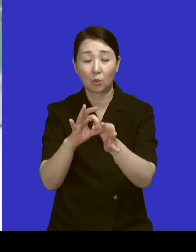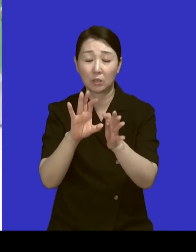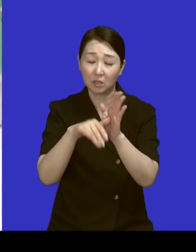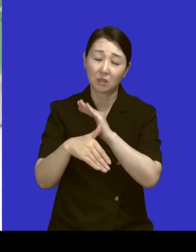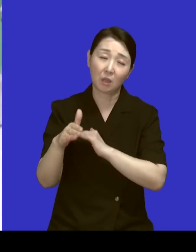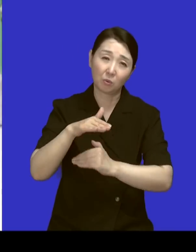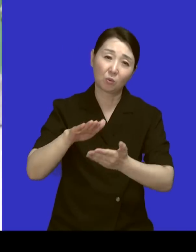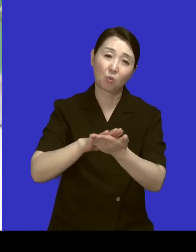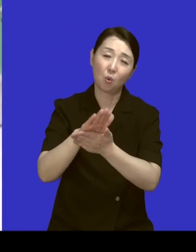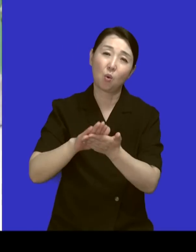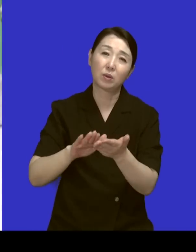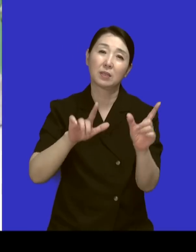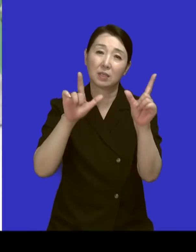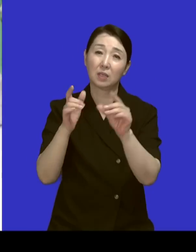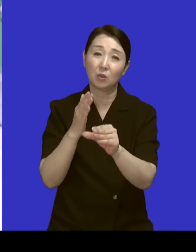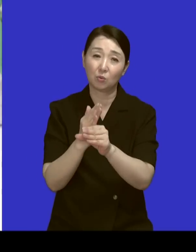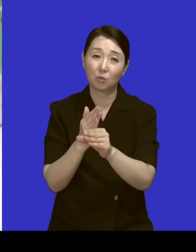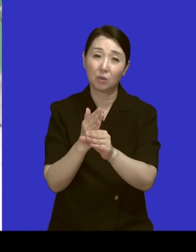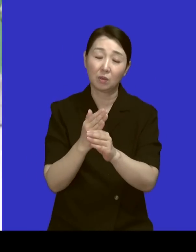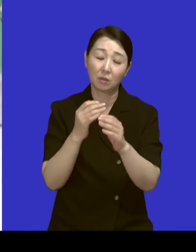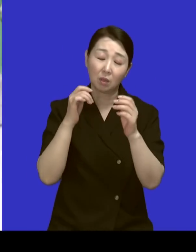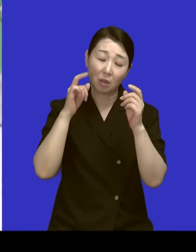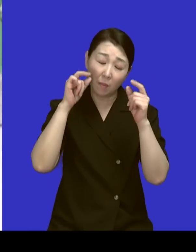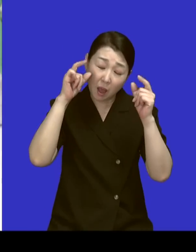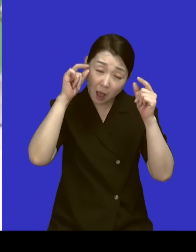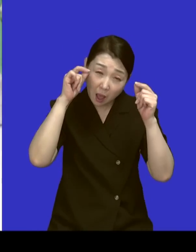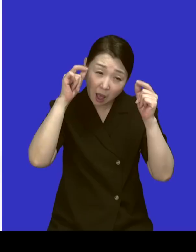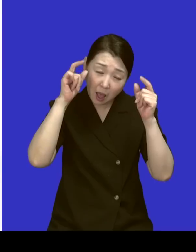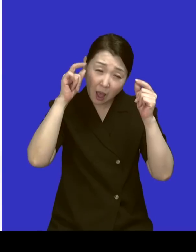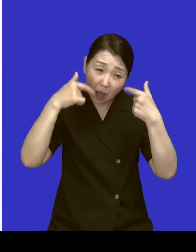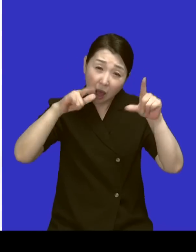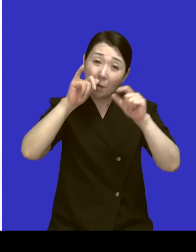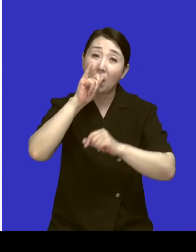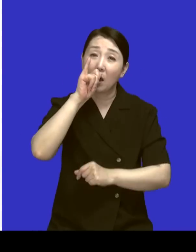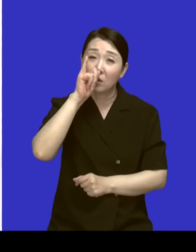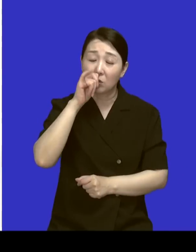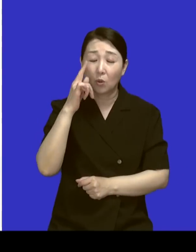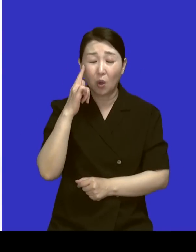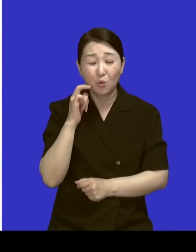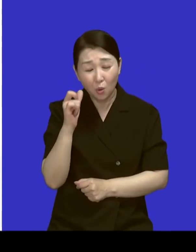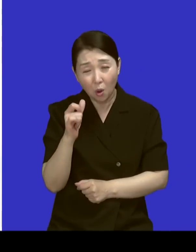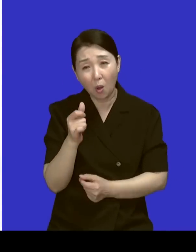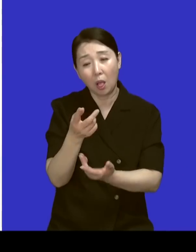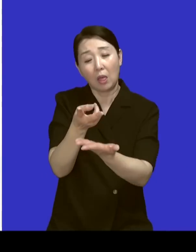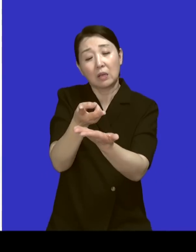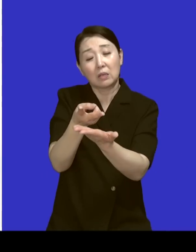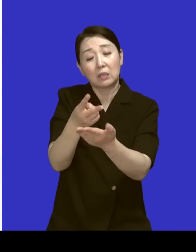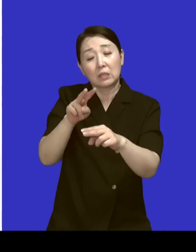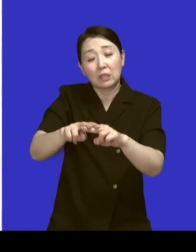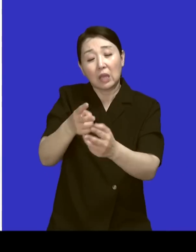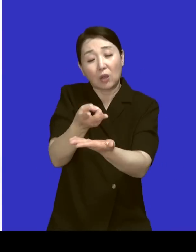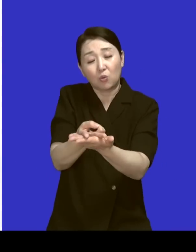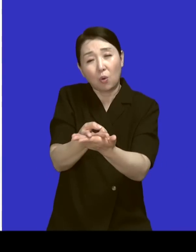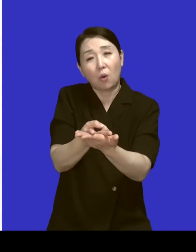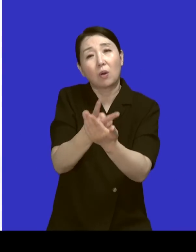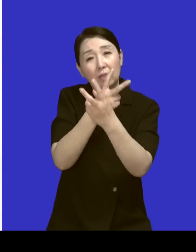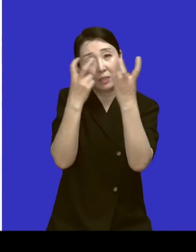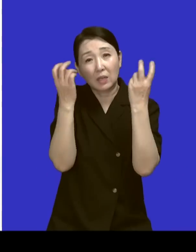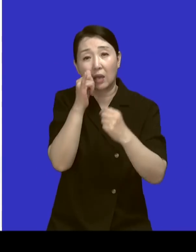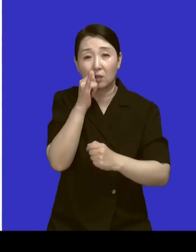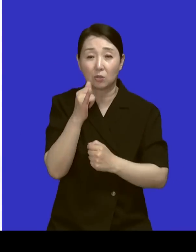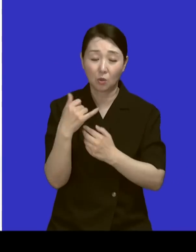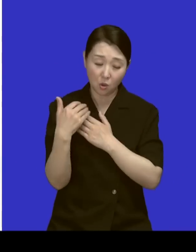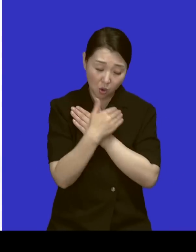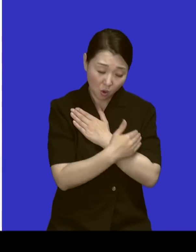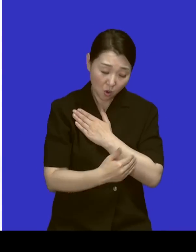시작했어요. 그때는 밤을 샐 때도 있었고 네. 이제 너무 졸리면 벤치에 누워서 자기도 하고 그래서